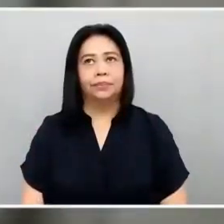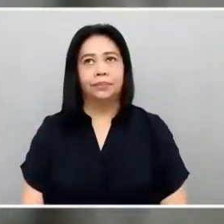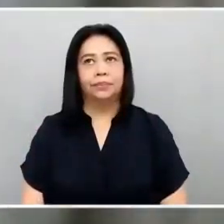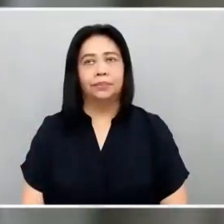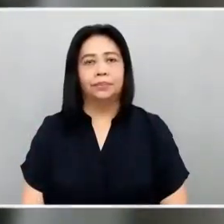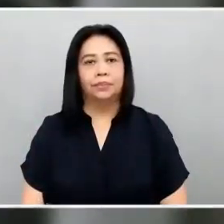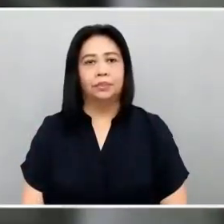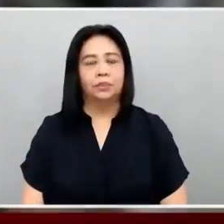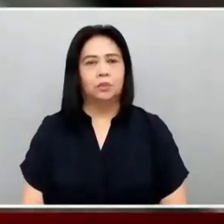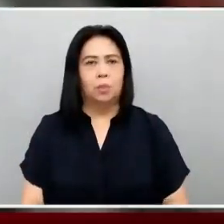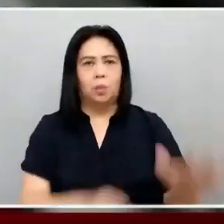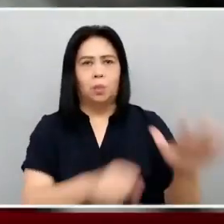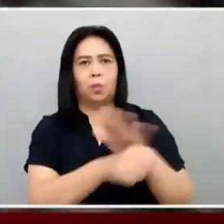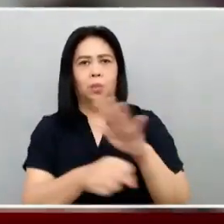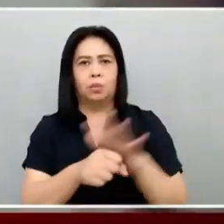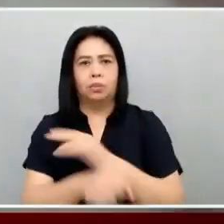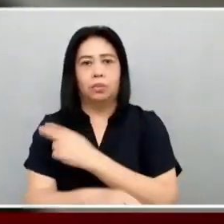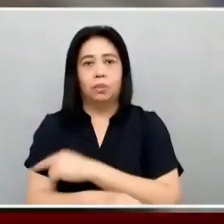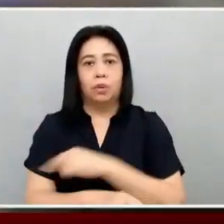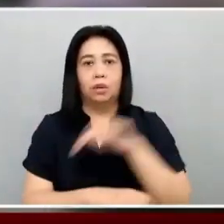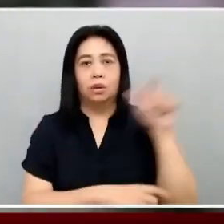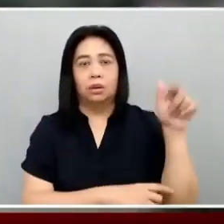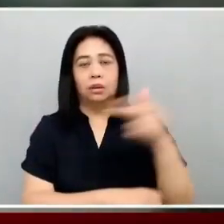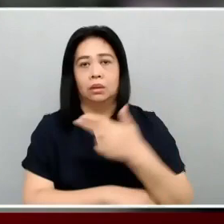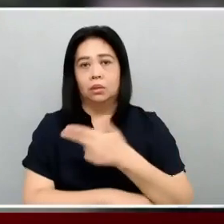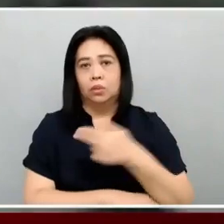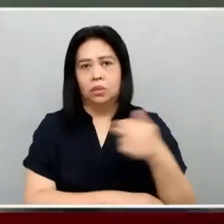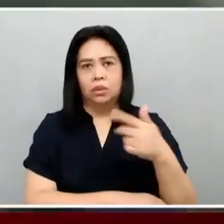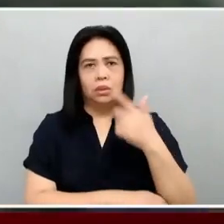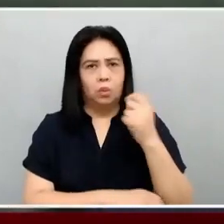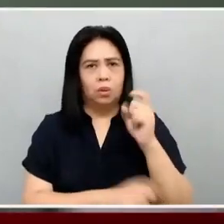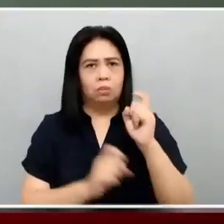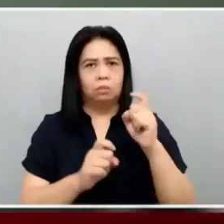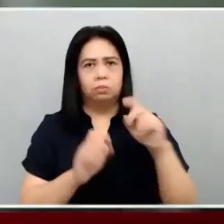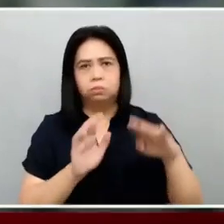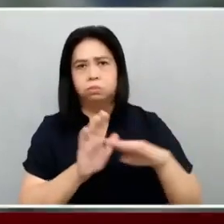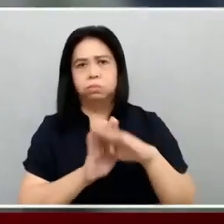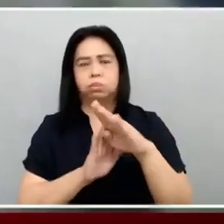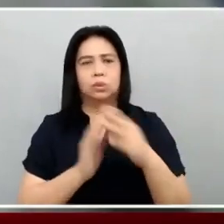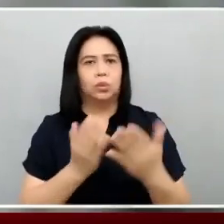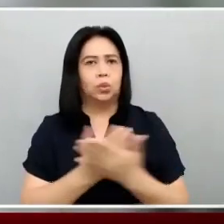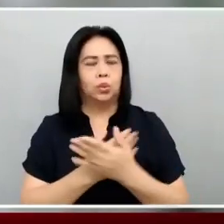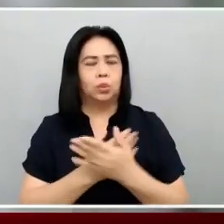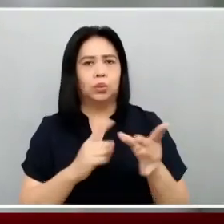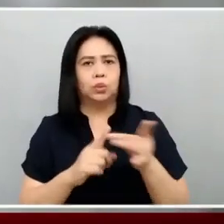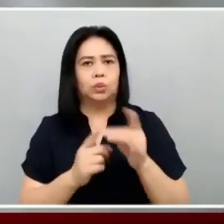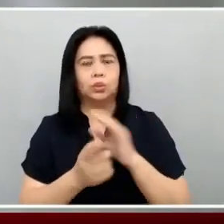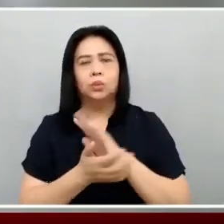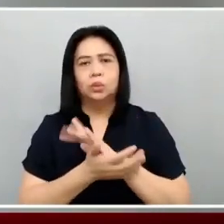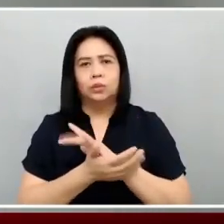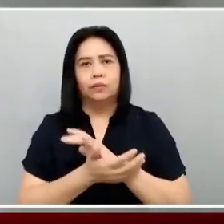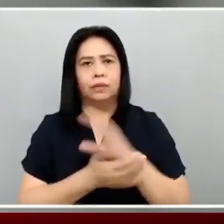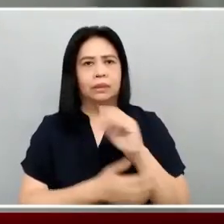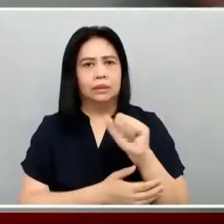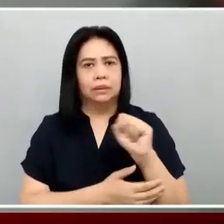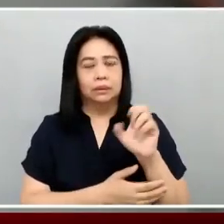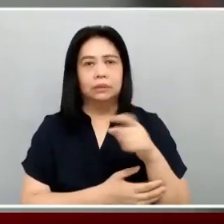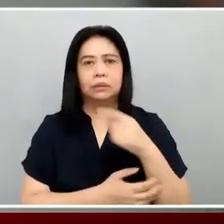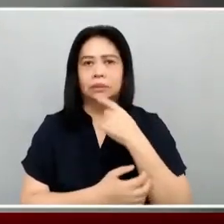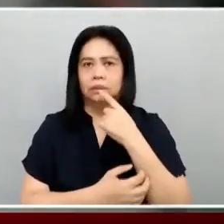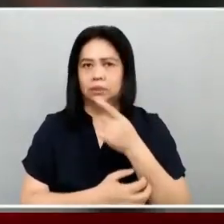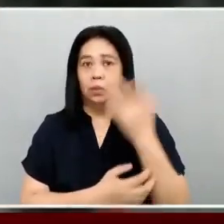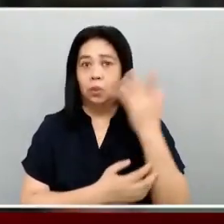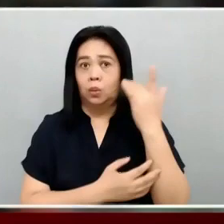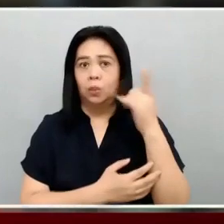Puno ang mga ospital sa Indonesia dahil sa biglang pagsirit ng mga bagong COVID-19 cases na sinasabing dahil sa